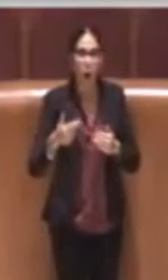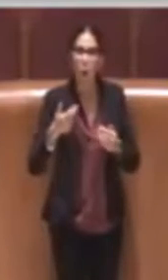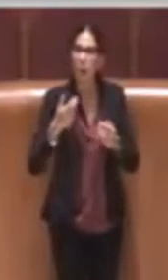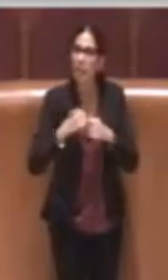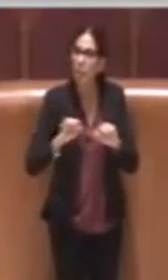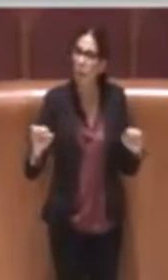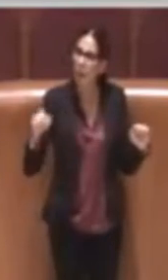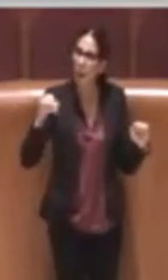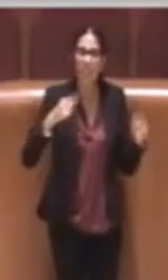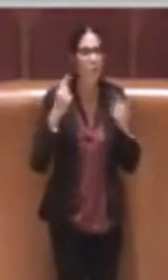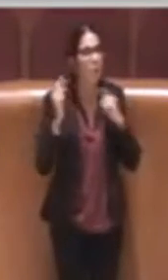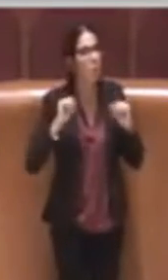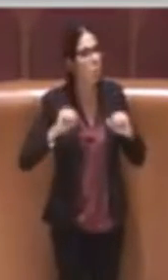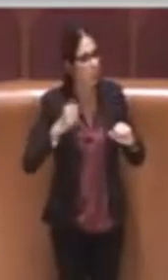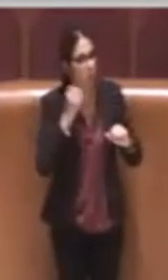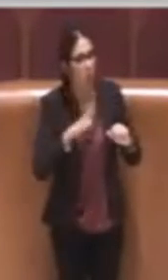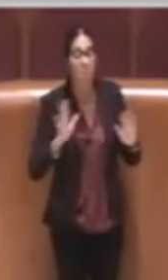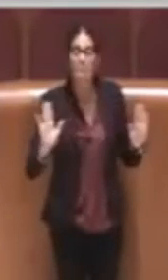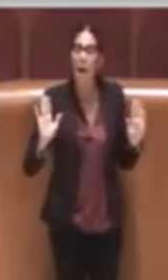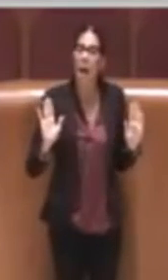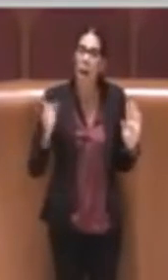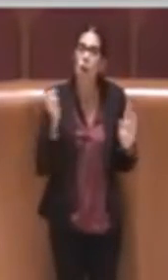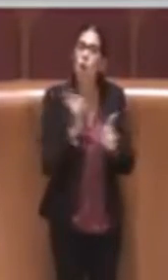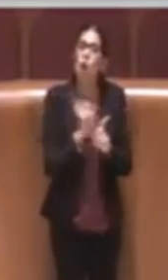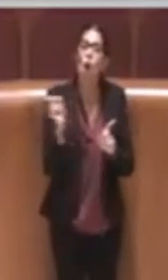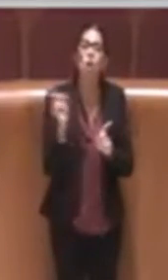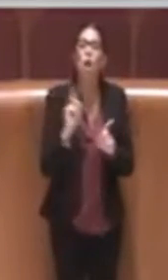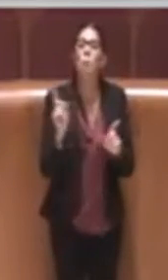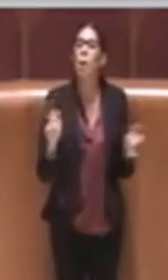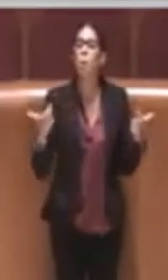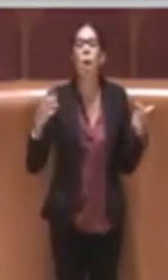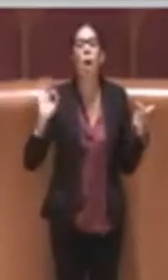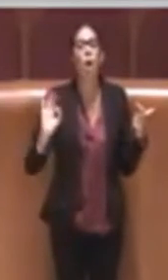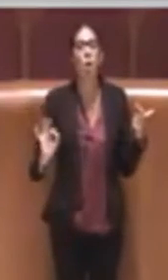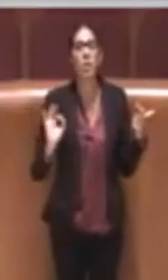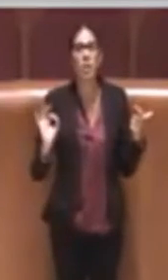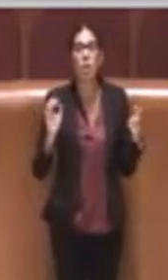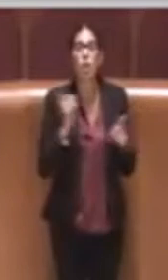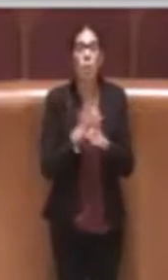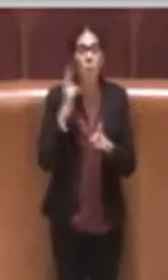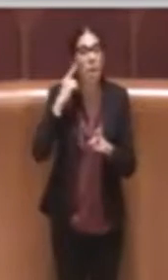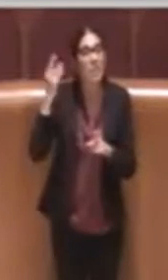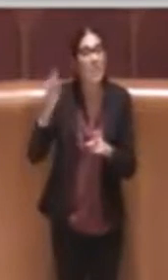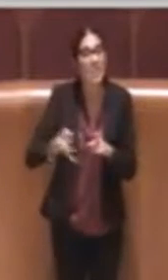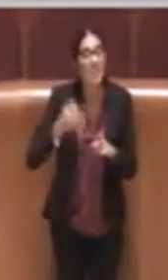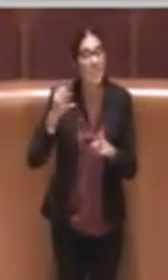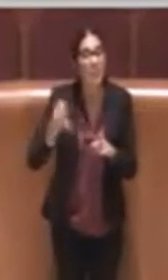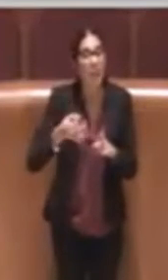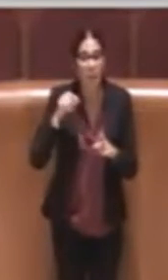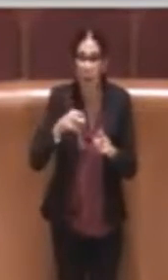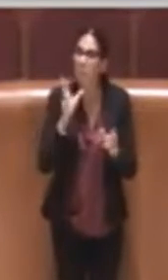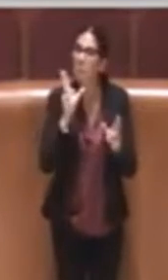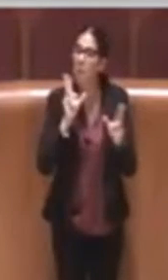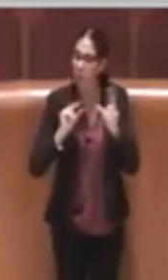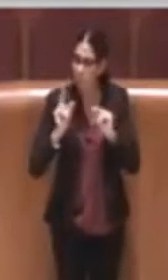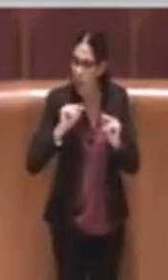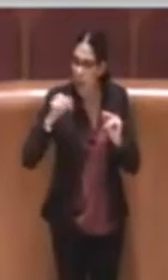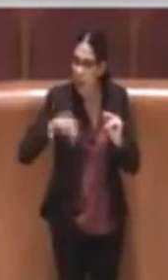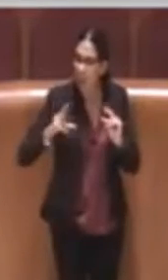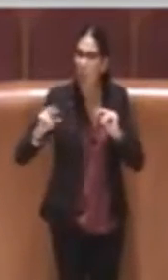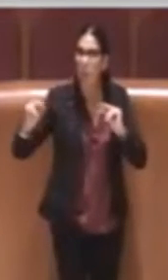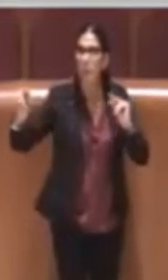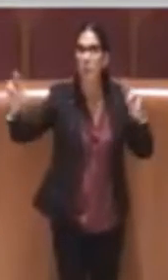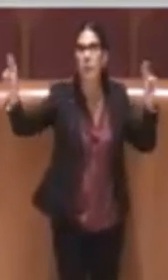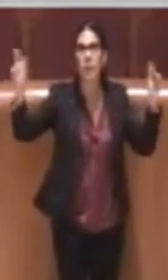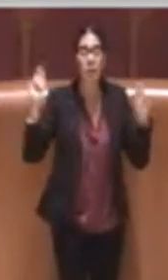può avvenire, ma non dobbiamo neanche perdere di vista che poi queste non devono essere parole vuote,